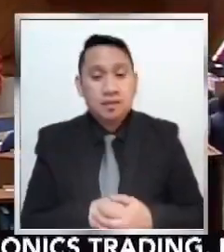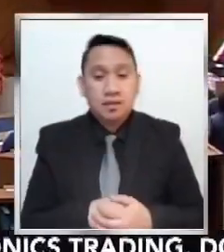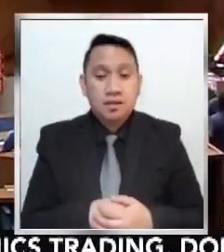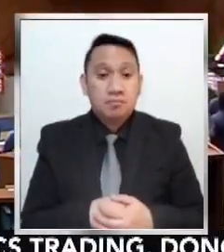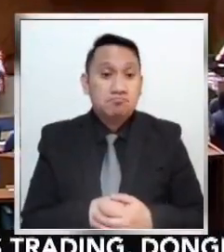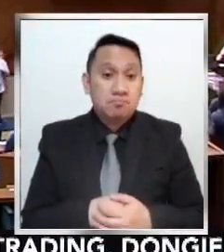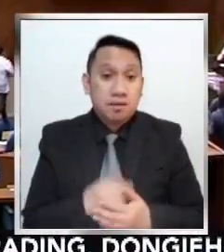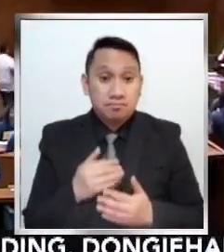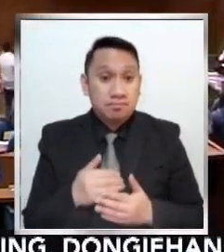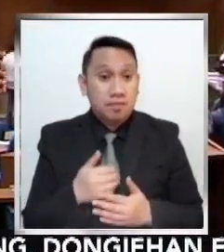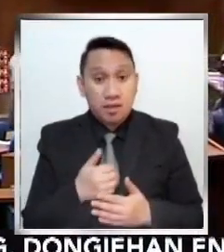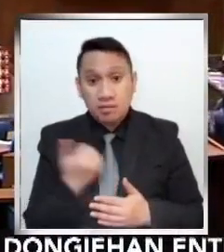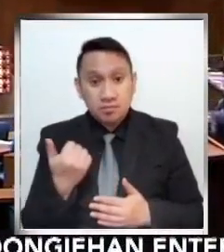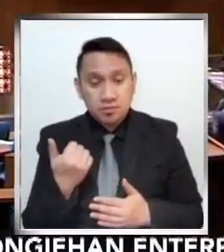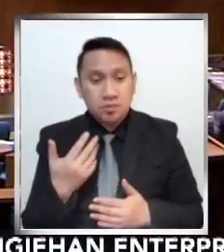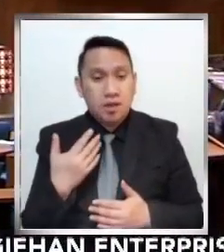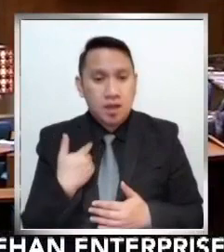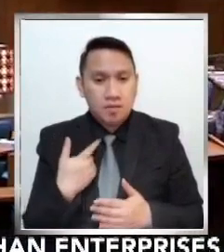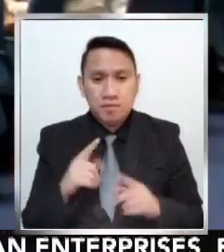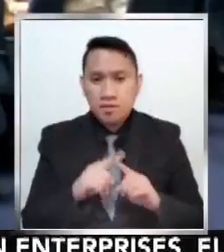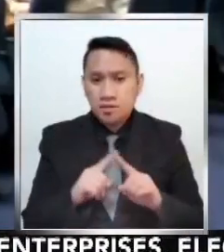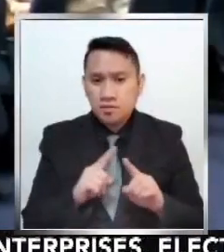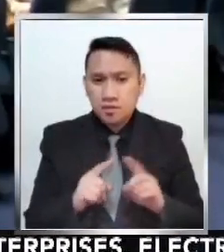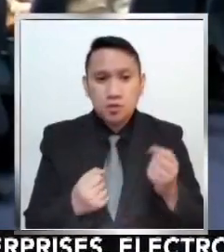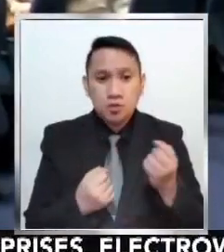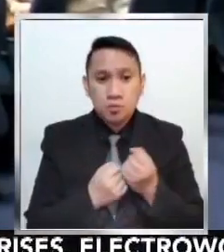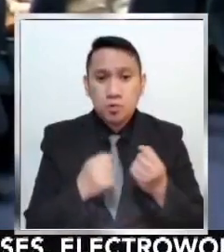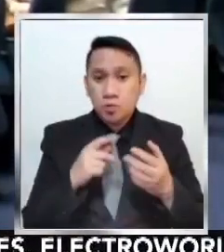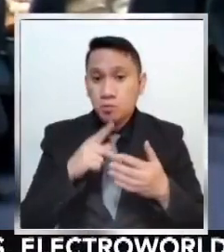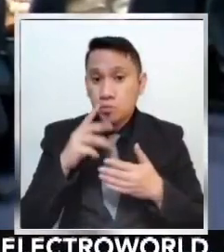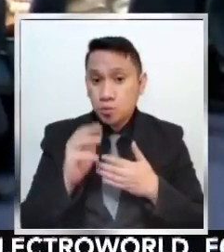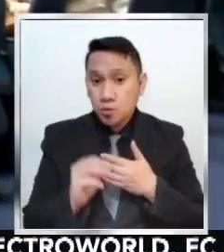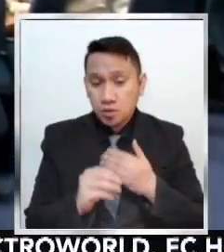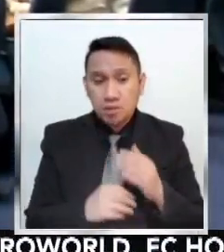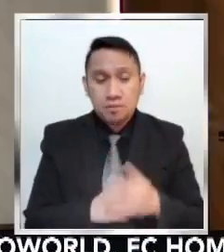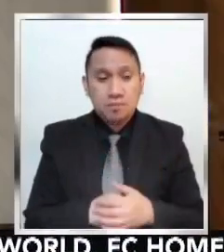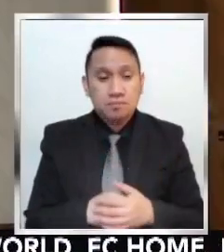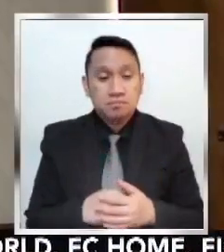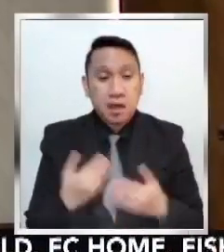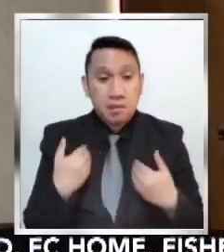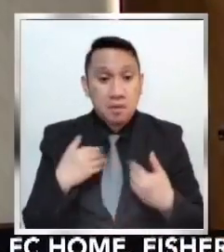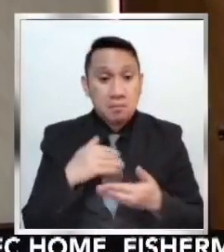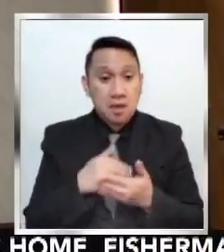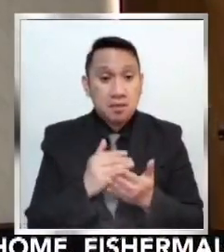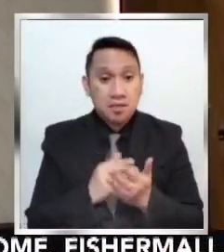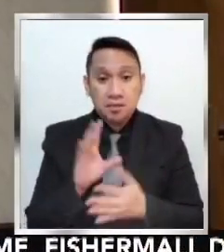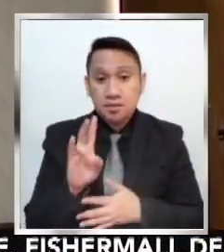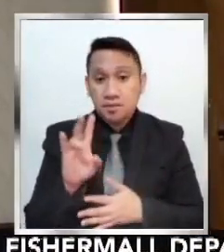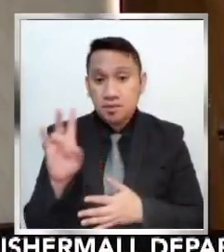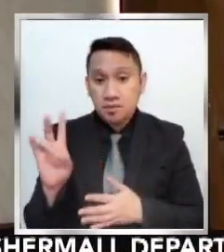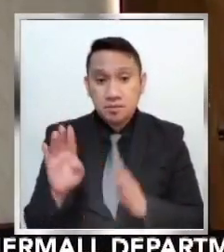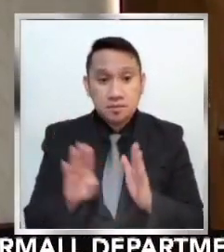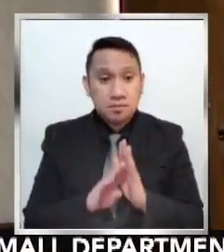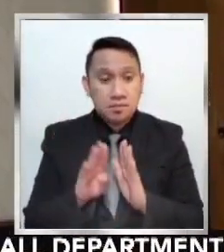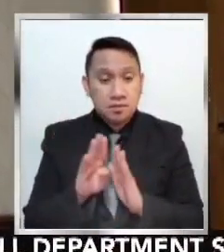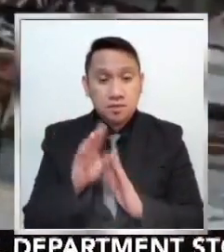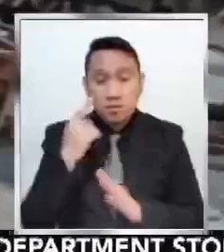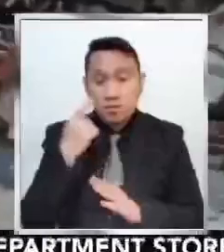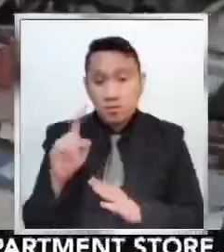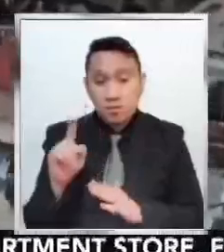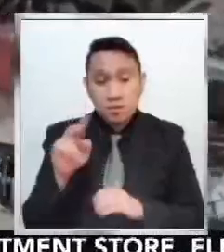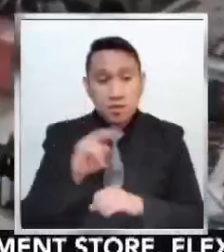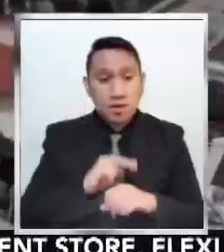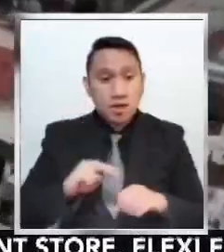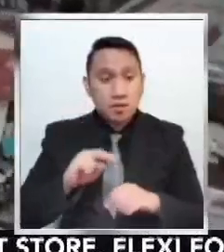Dahil iba-ibang ayuda program sa paglalaanan ng 77 billion pesos sa panukalang 2023 national budget.